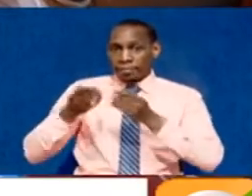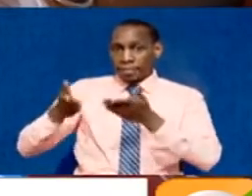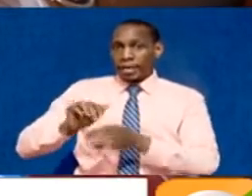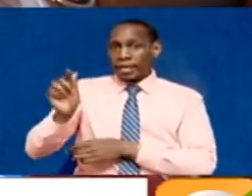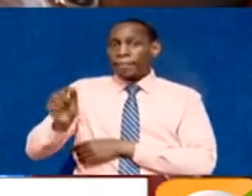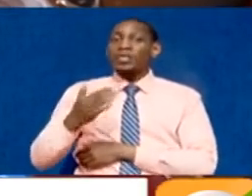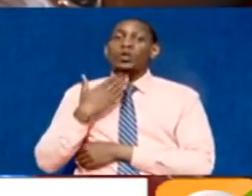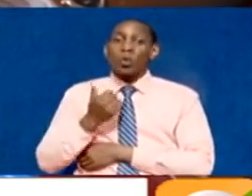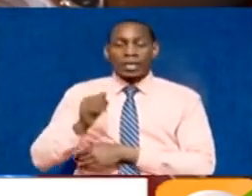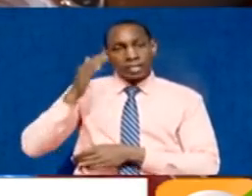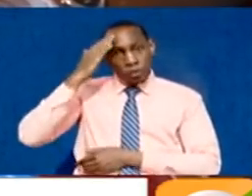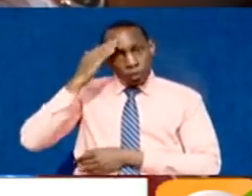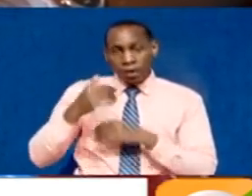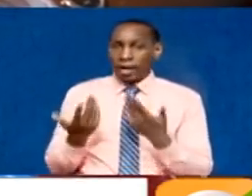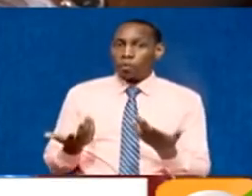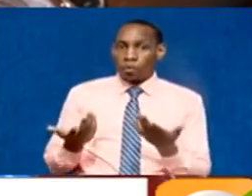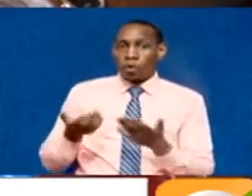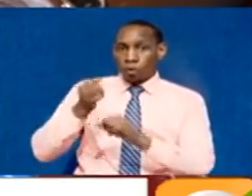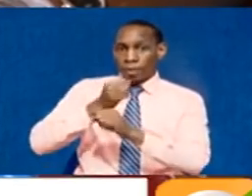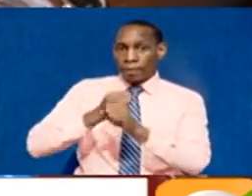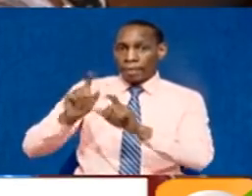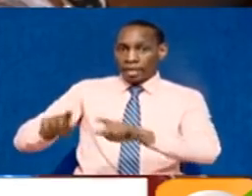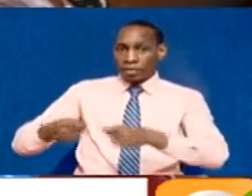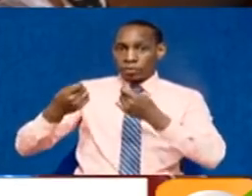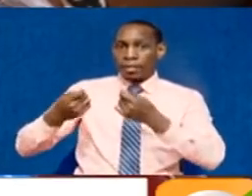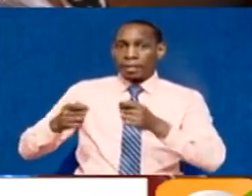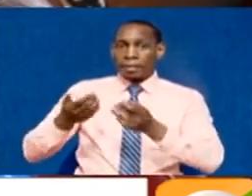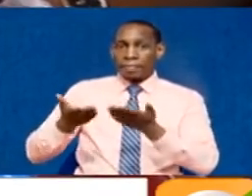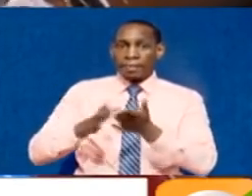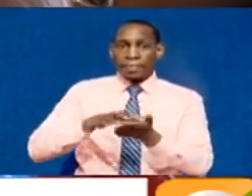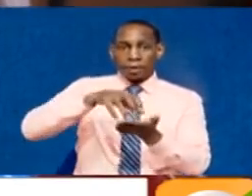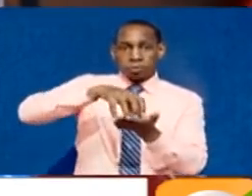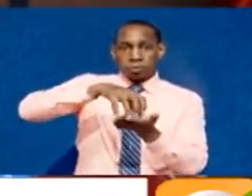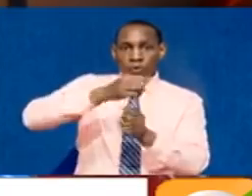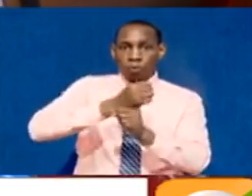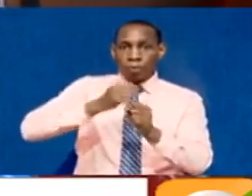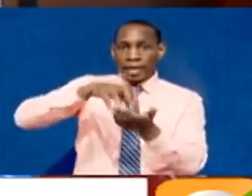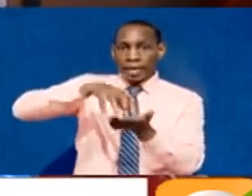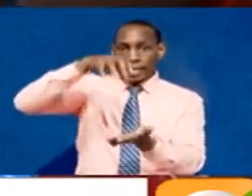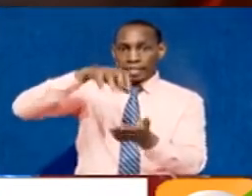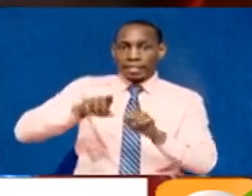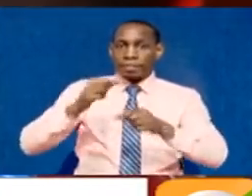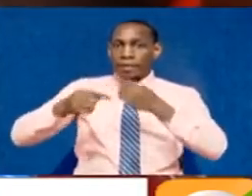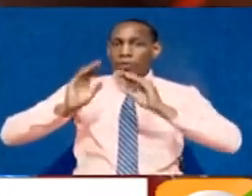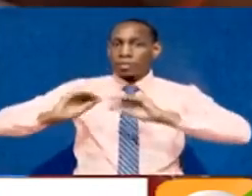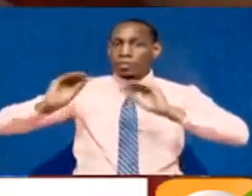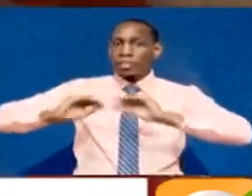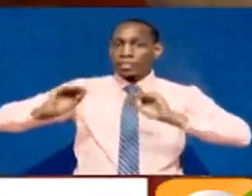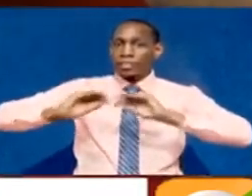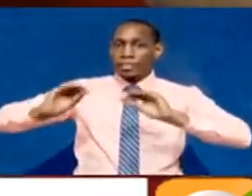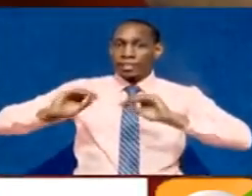pia kuna mtu anaweza taka kujua vile kutengeneza viatu ama kuoka keki. Bado naendeleza